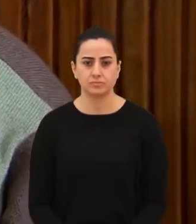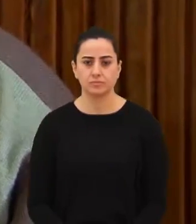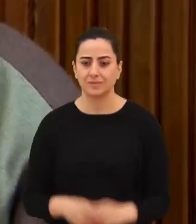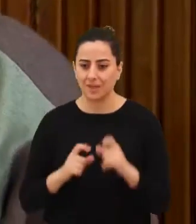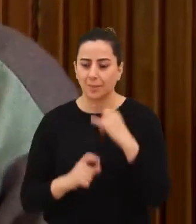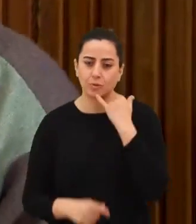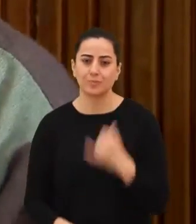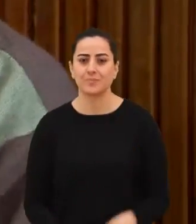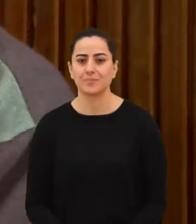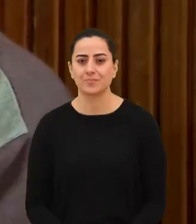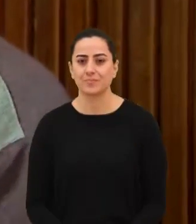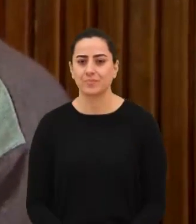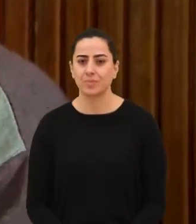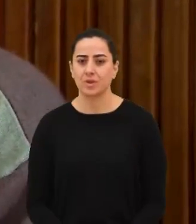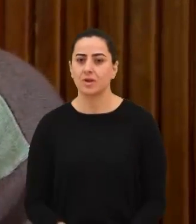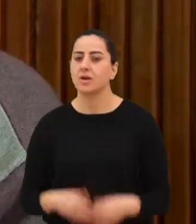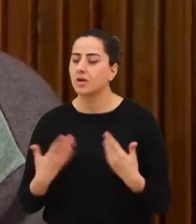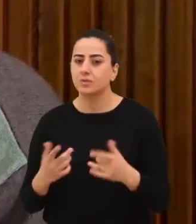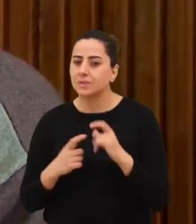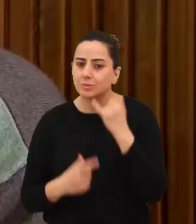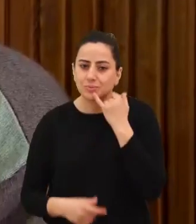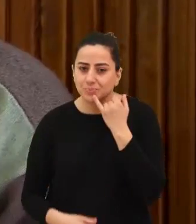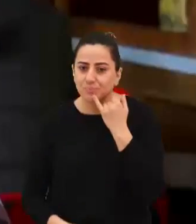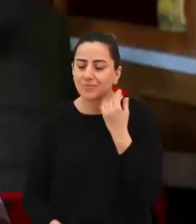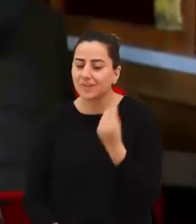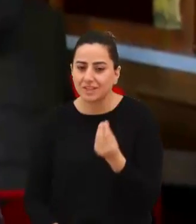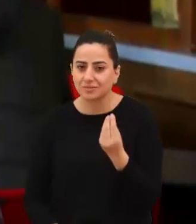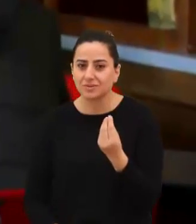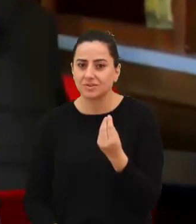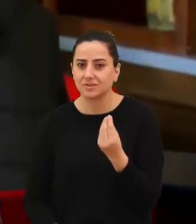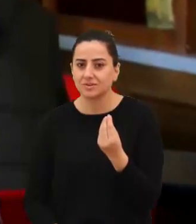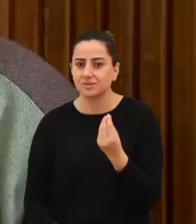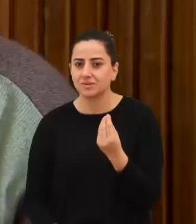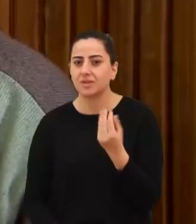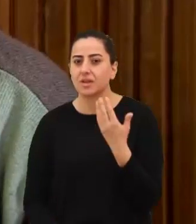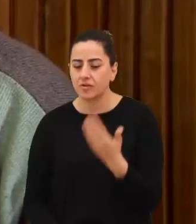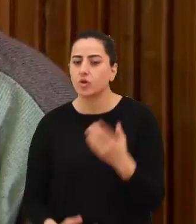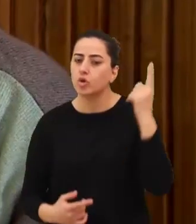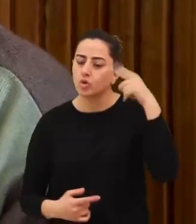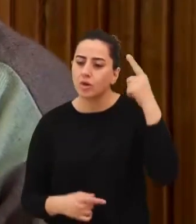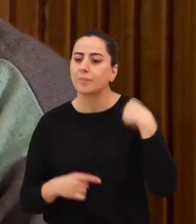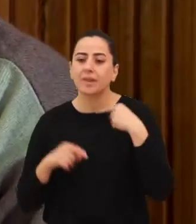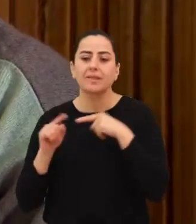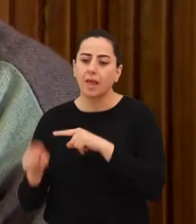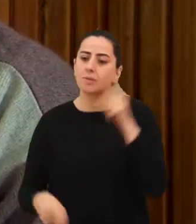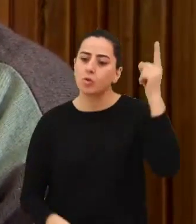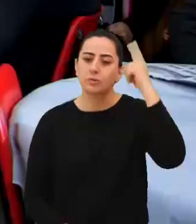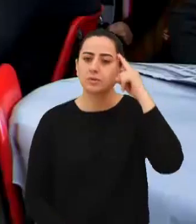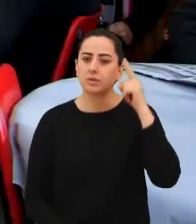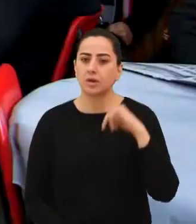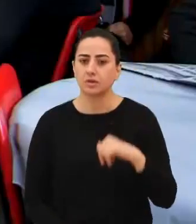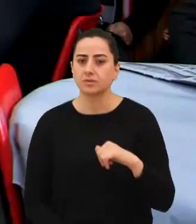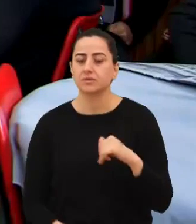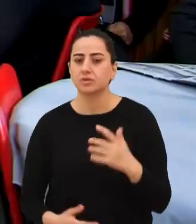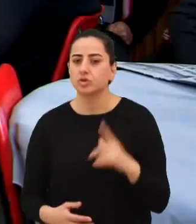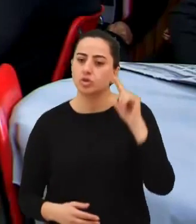Zarp arıyor bir Ale Zarp'cığım, nasılsın? Evet efendim, Riyam Hanım sizi takip ettiğimi zannediyor.